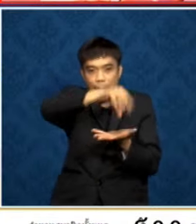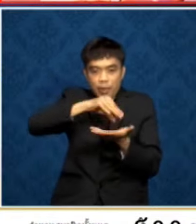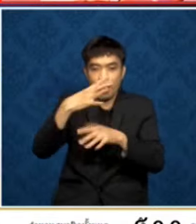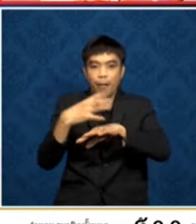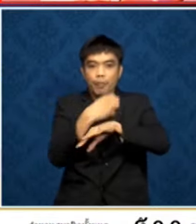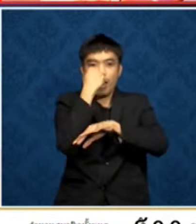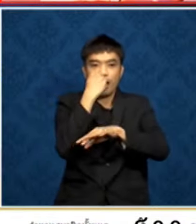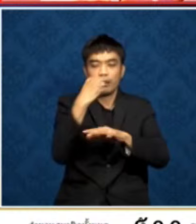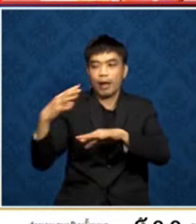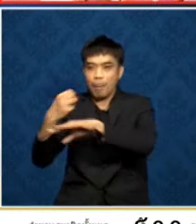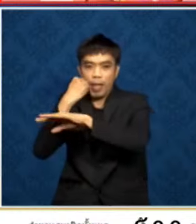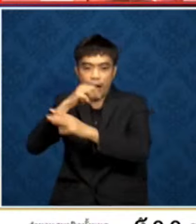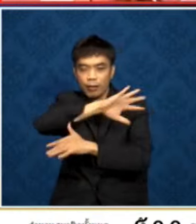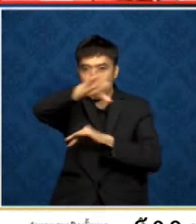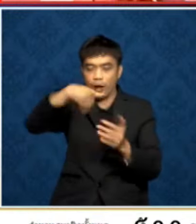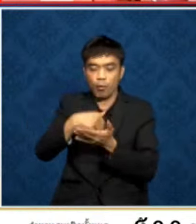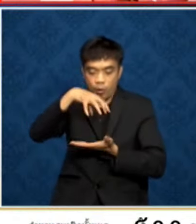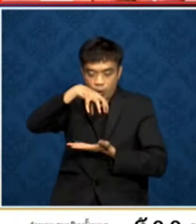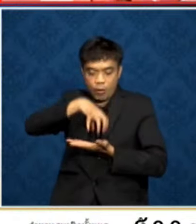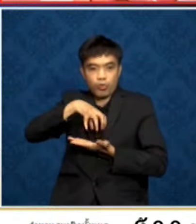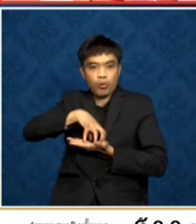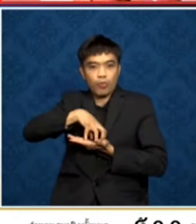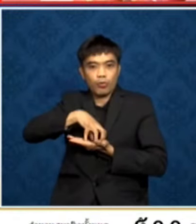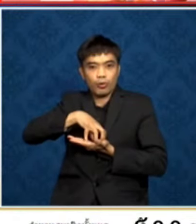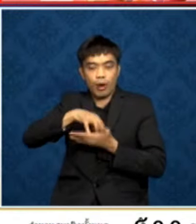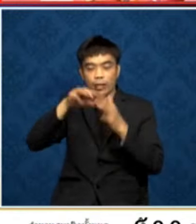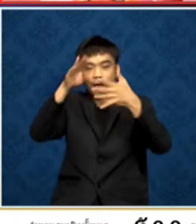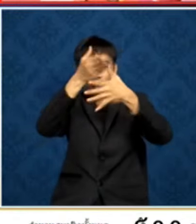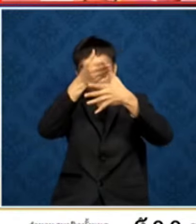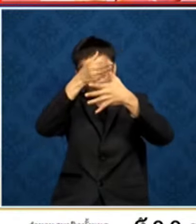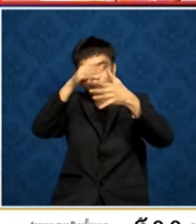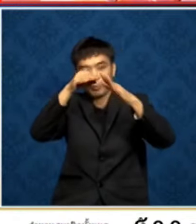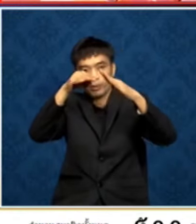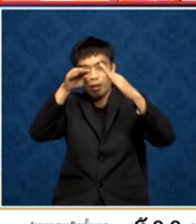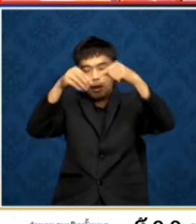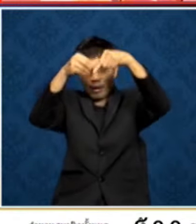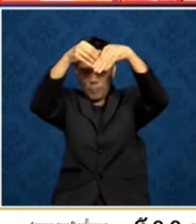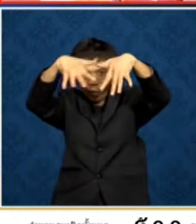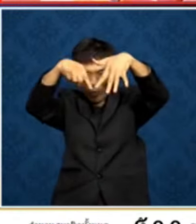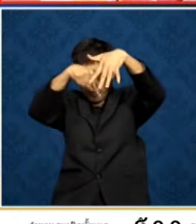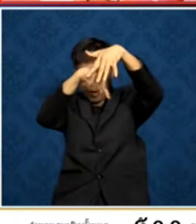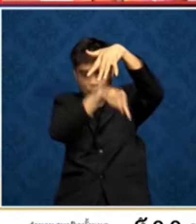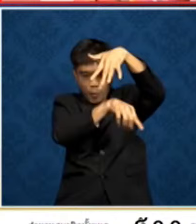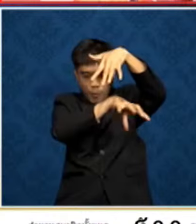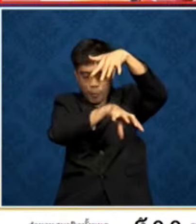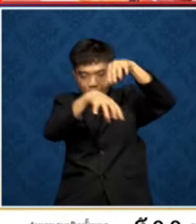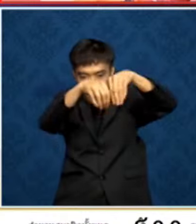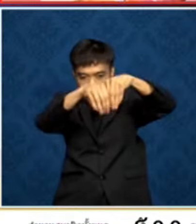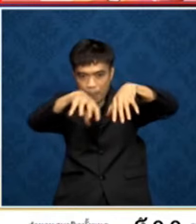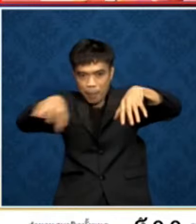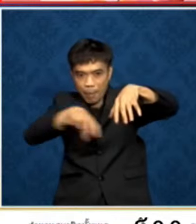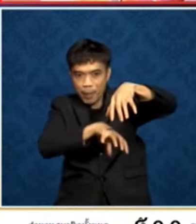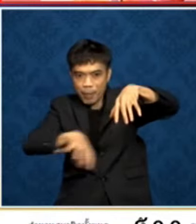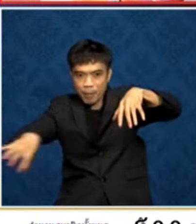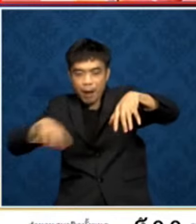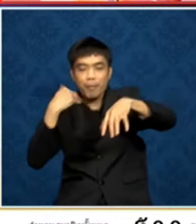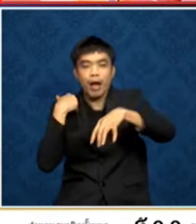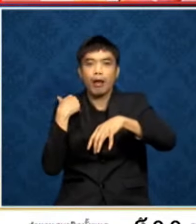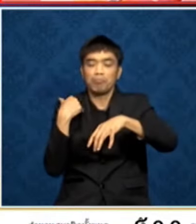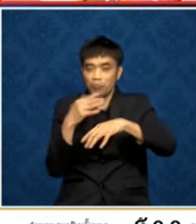สร้างการจัดการงบประมาณแบบบนลงล่างมาโดยตลอดค่ะประชาชนในพื้นที่ยกตัวอย่างนะคะต้องการไฟ